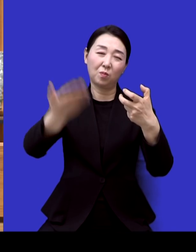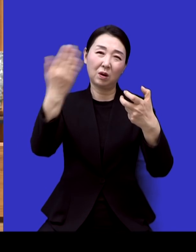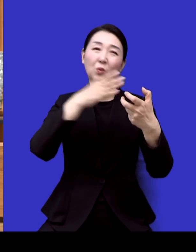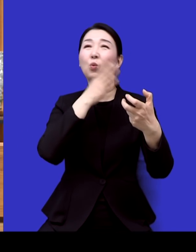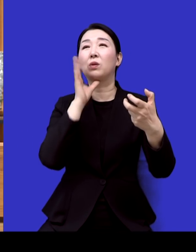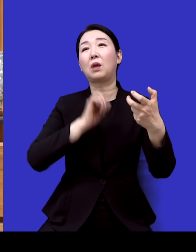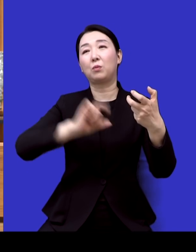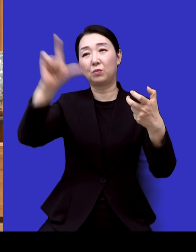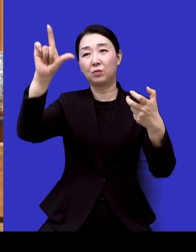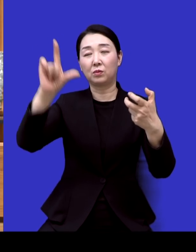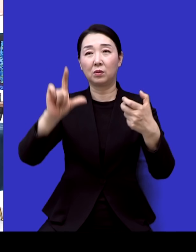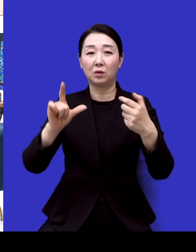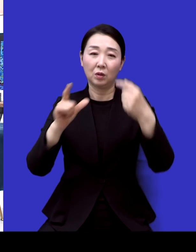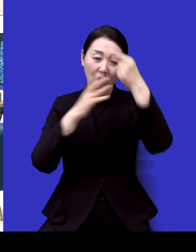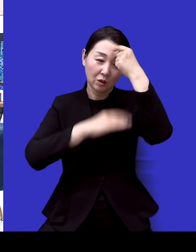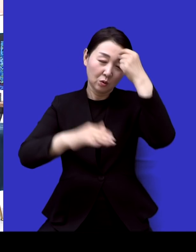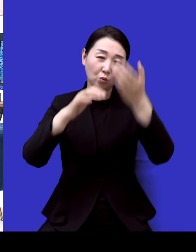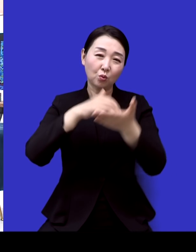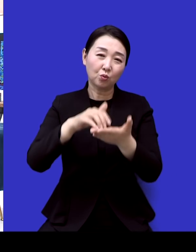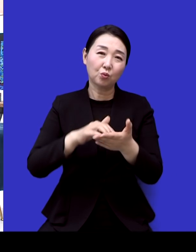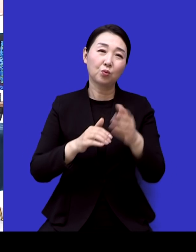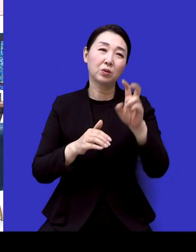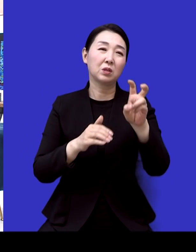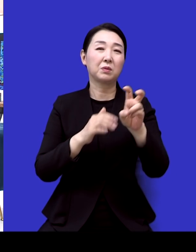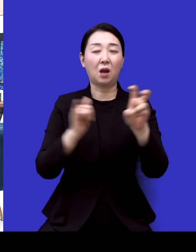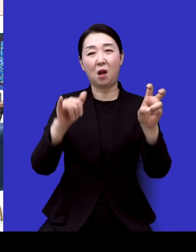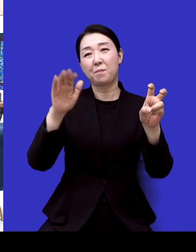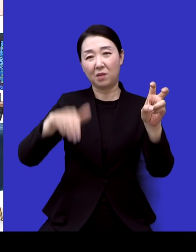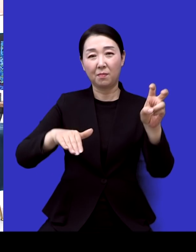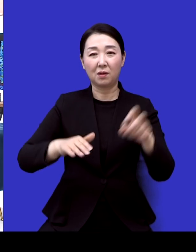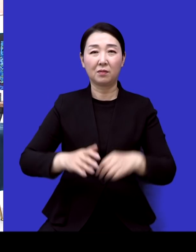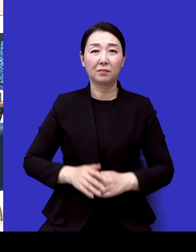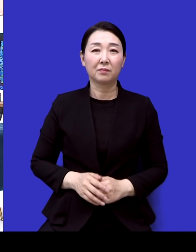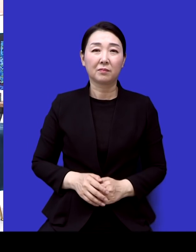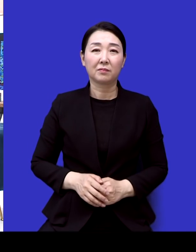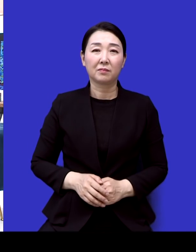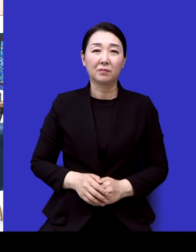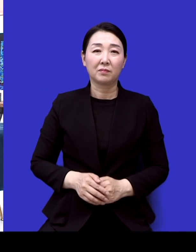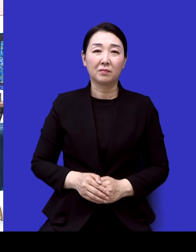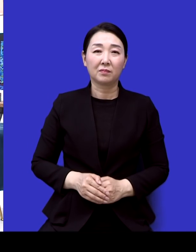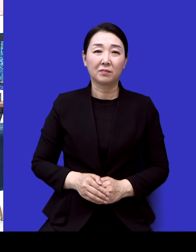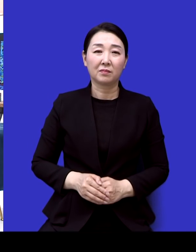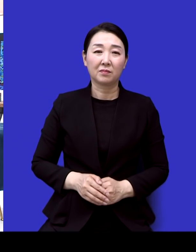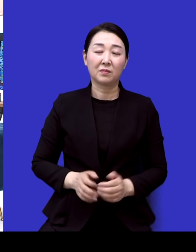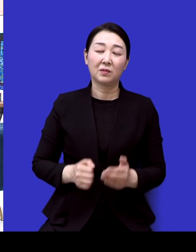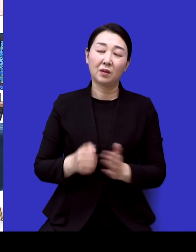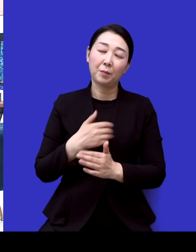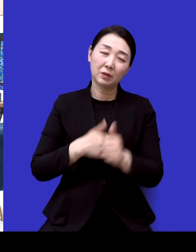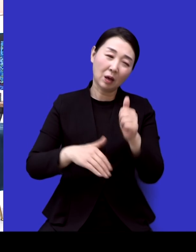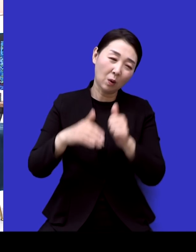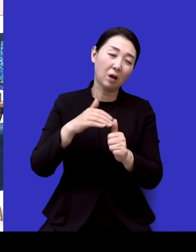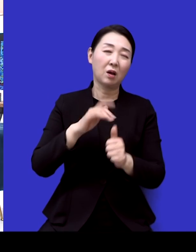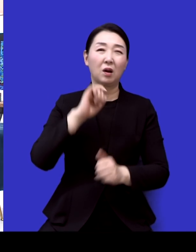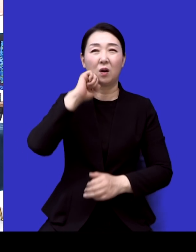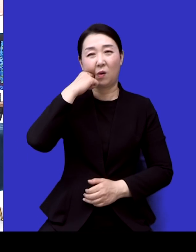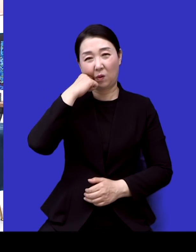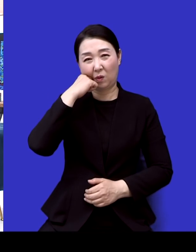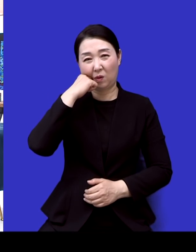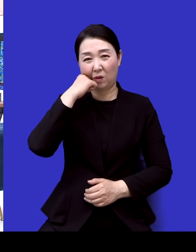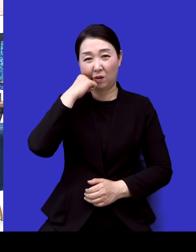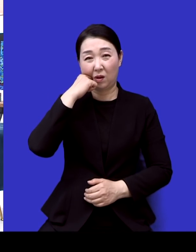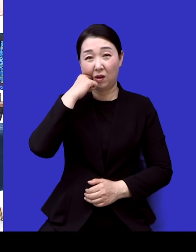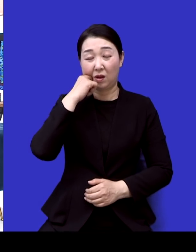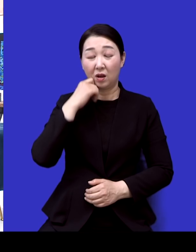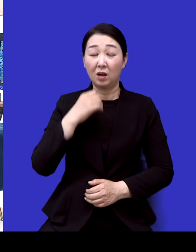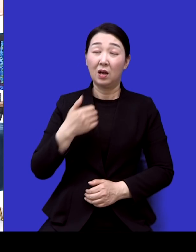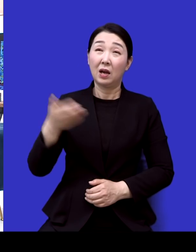예, 그리고 교인 수가 다 합쳐서 20명이 안 됐던 걸로 기억해요. 예. 그러니까 좀 상황이 쉽지는 않았죠. 네. 그런데 이